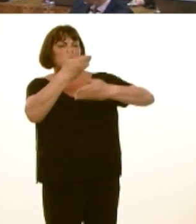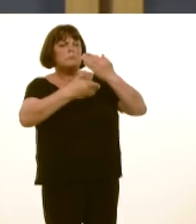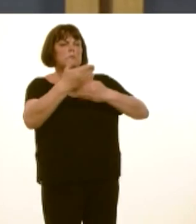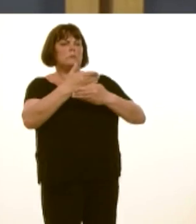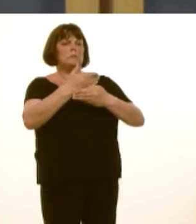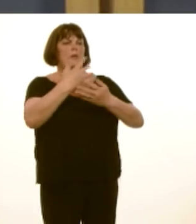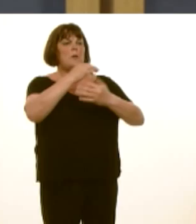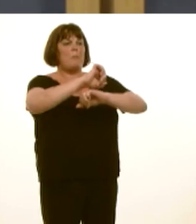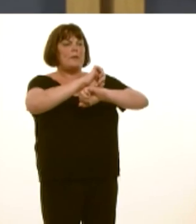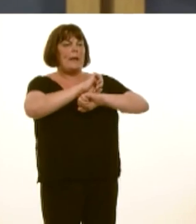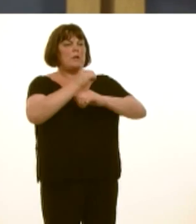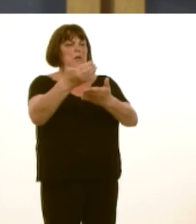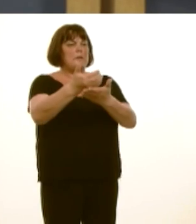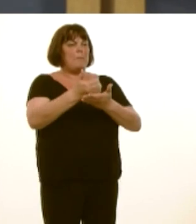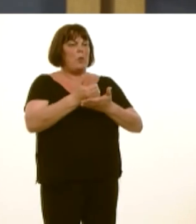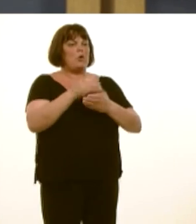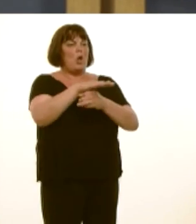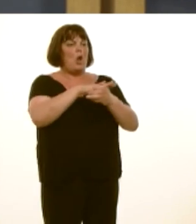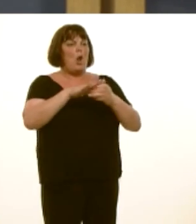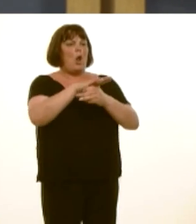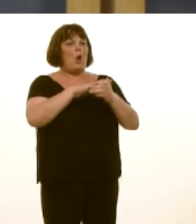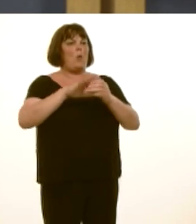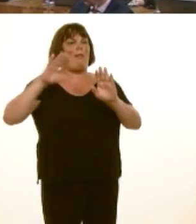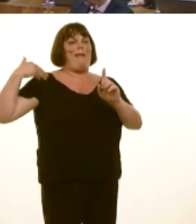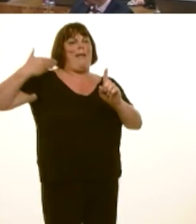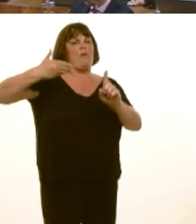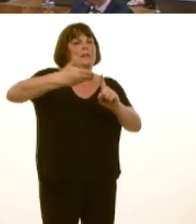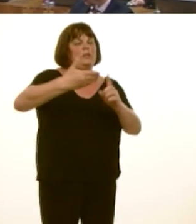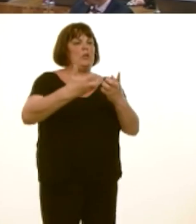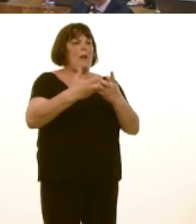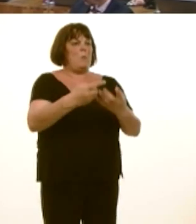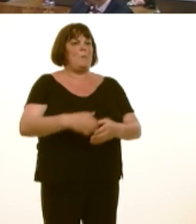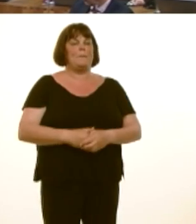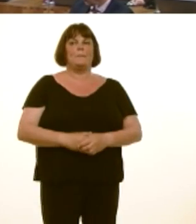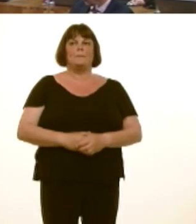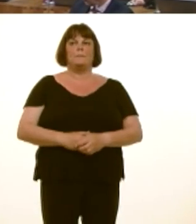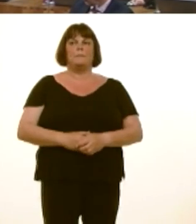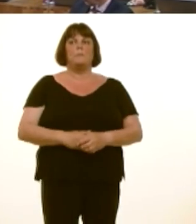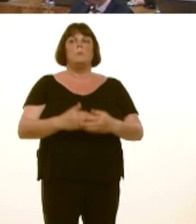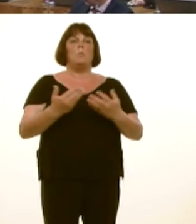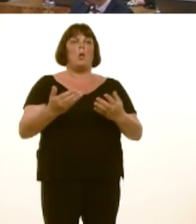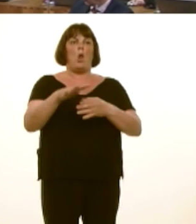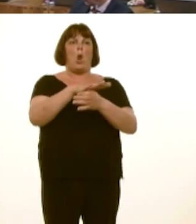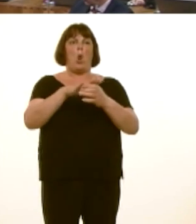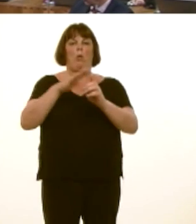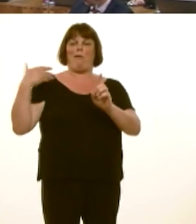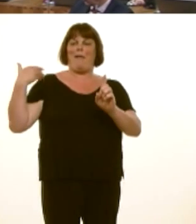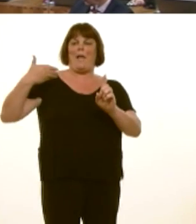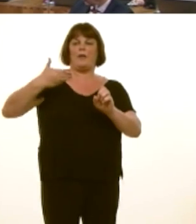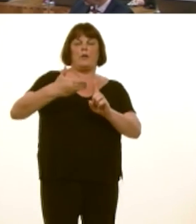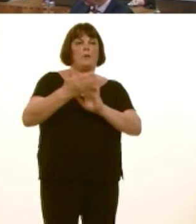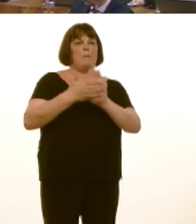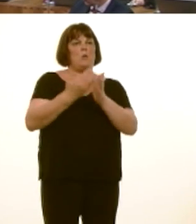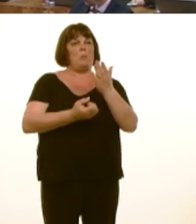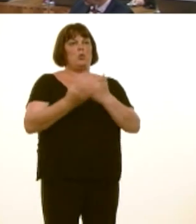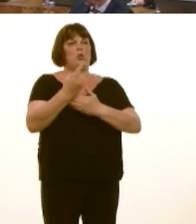amddiffyn a chefnogi treftadaeth leol. Mae treftadaeth leol yn rhoi cymeriad unigryw i'n cymunedau a'n trefi, felly